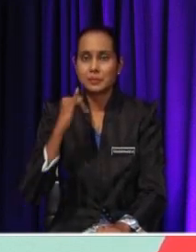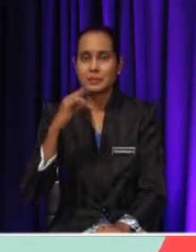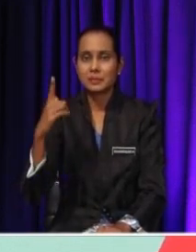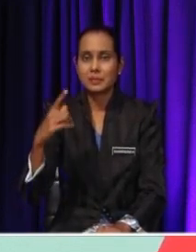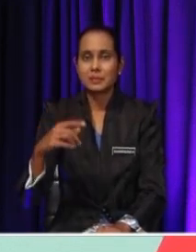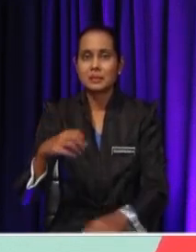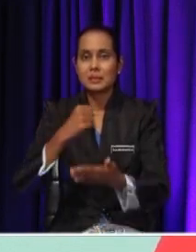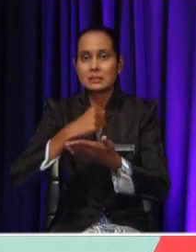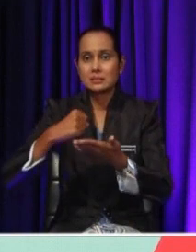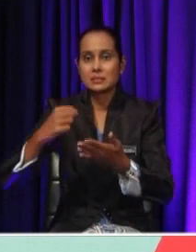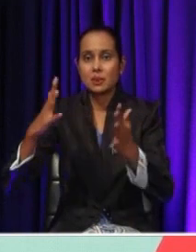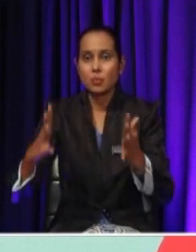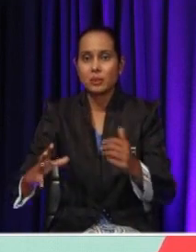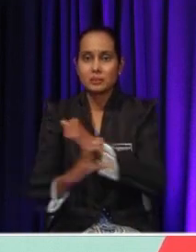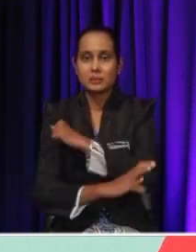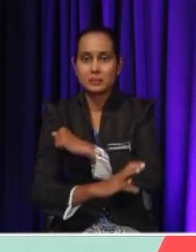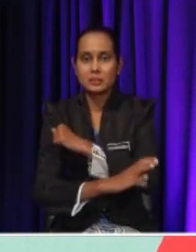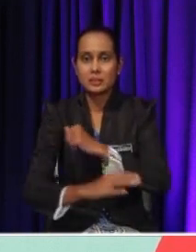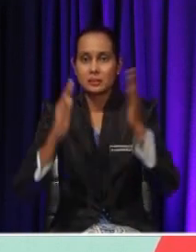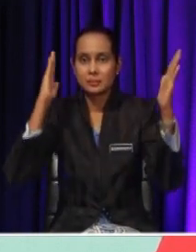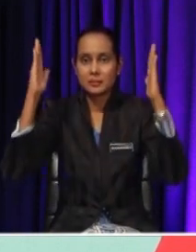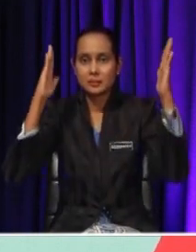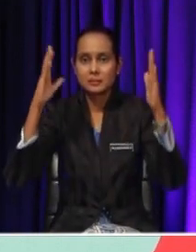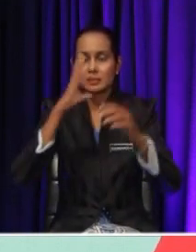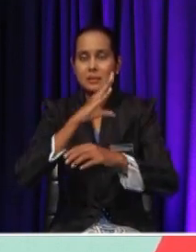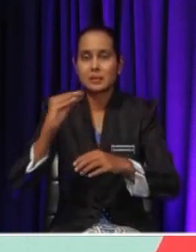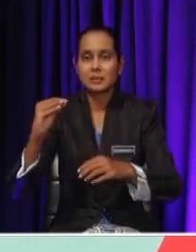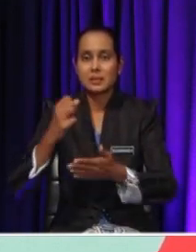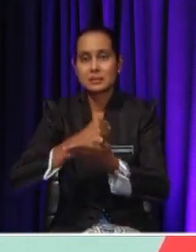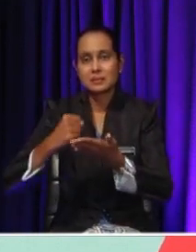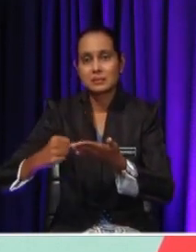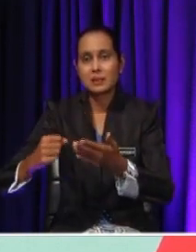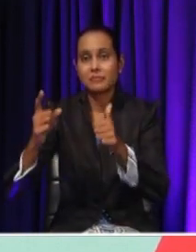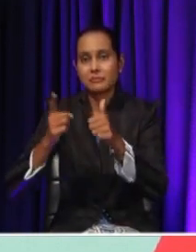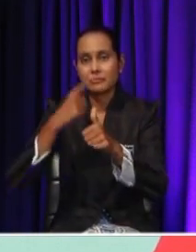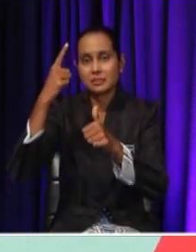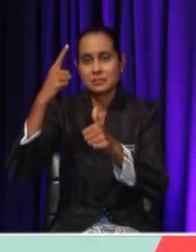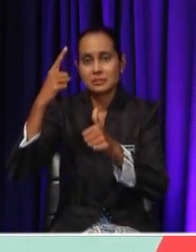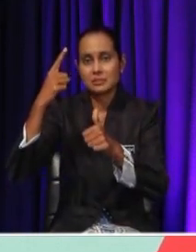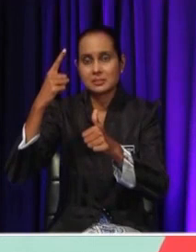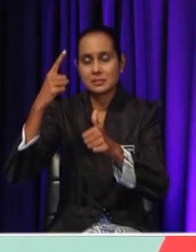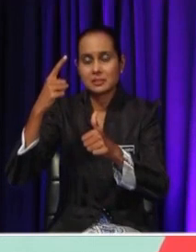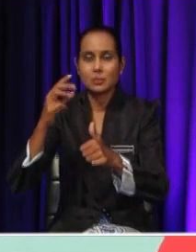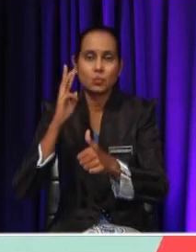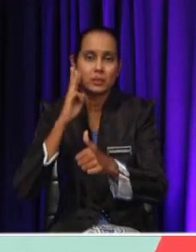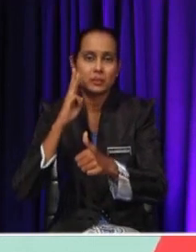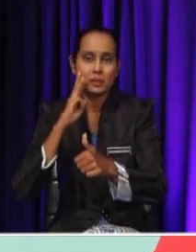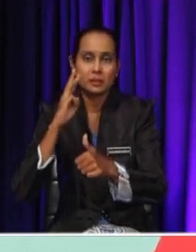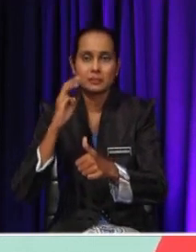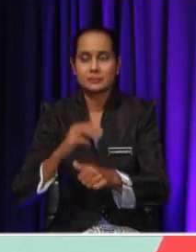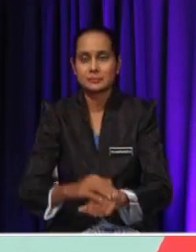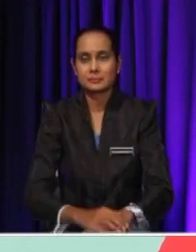yang ke-13 dan sastrawan wanita pertama yang dianugerahi gelaran tersebut Selain itu